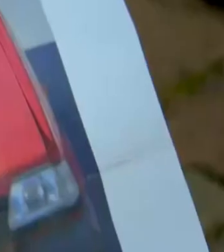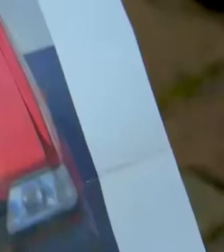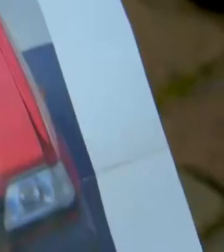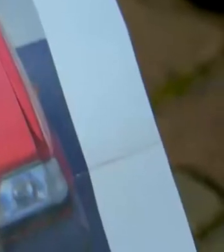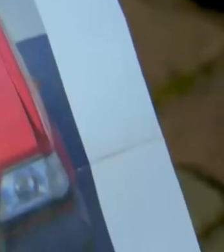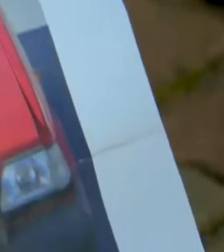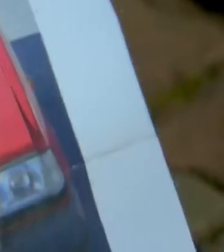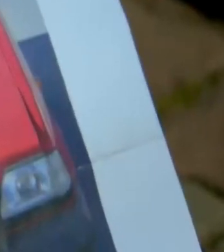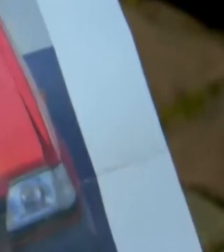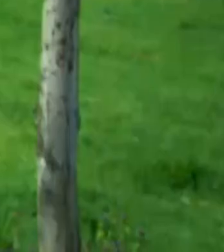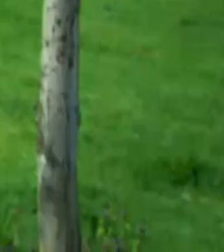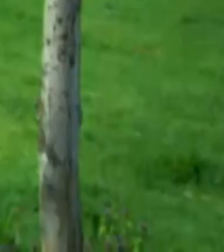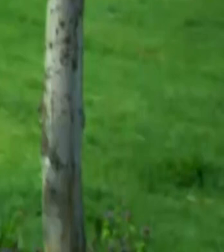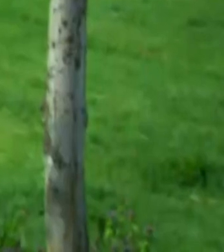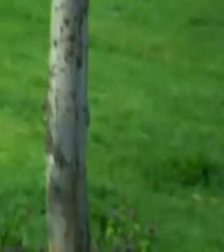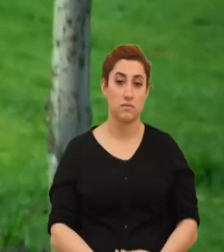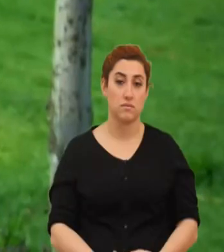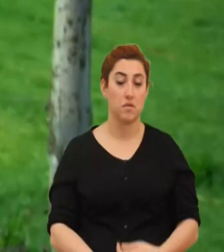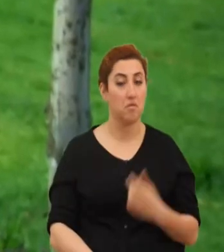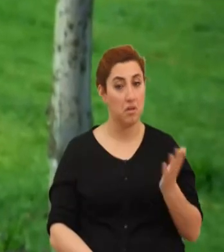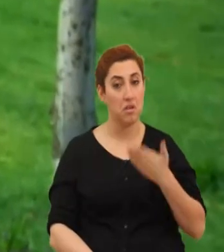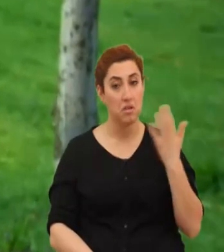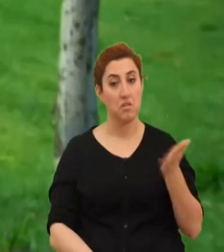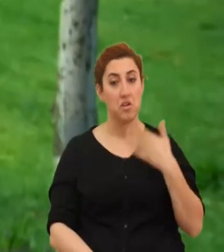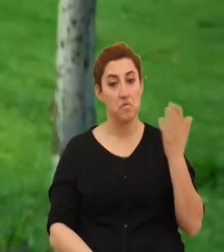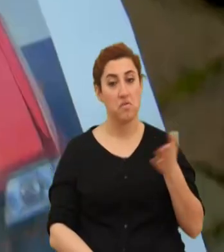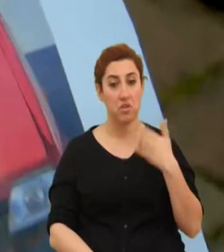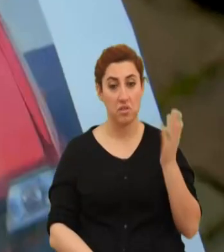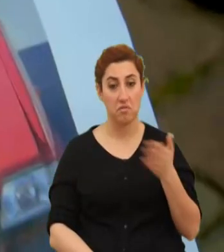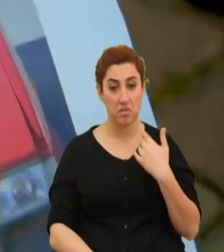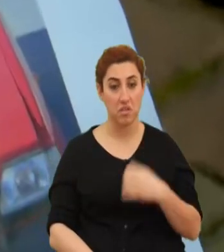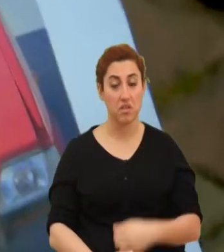Nurhan'ın yanında yüzü görünmeyen bir sarışın. Vay vay vay vay.